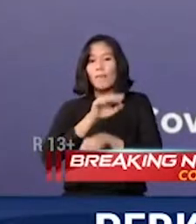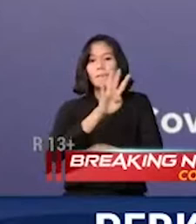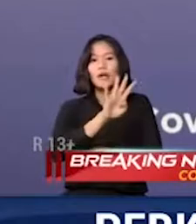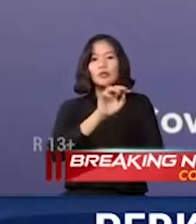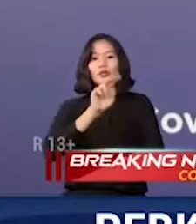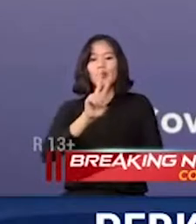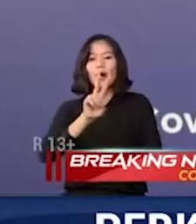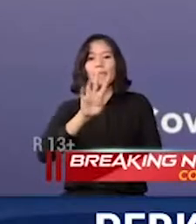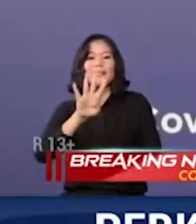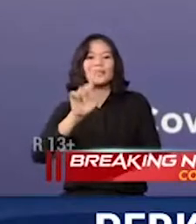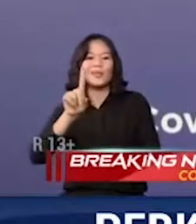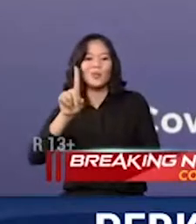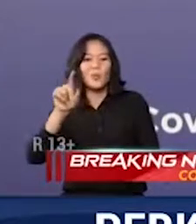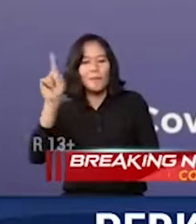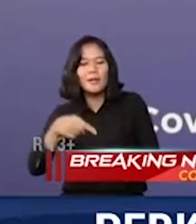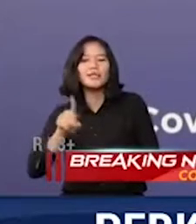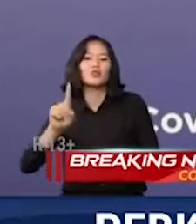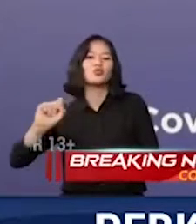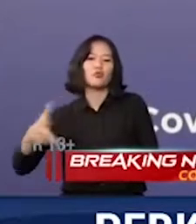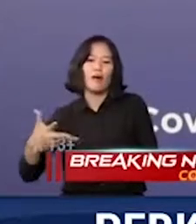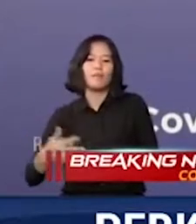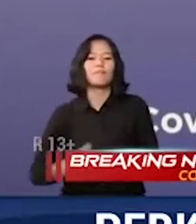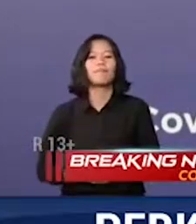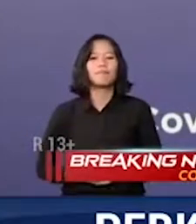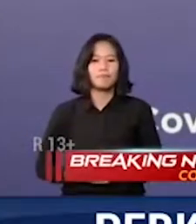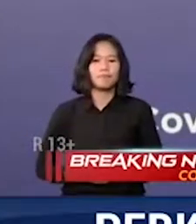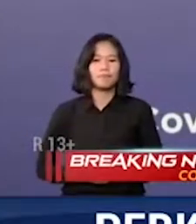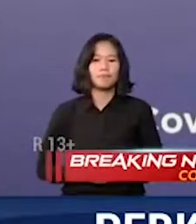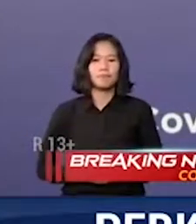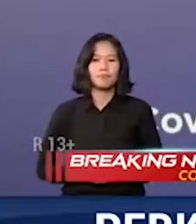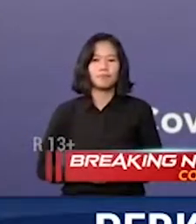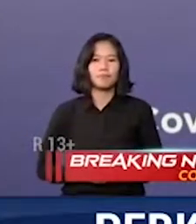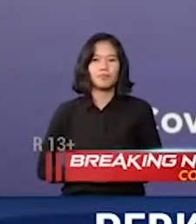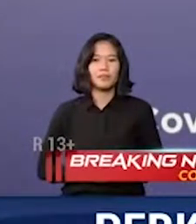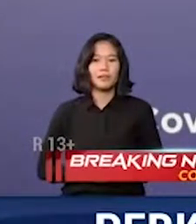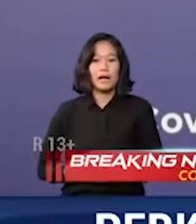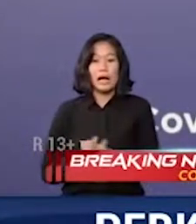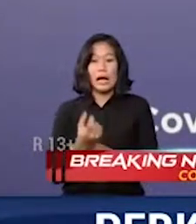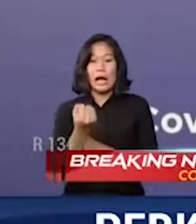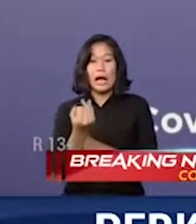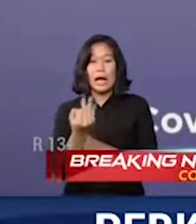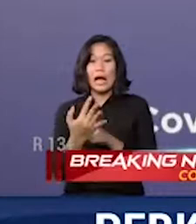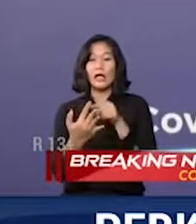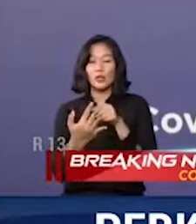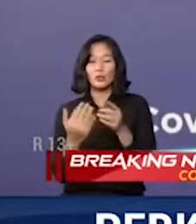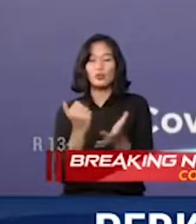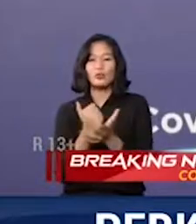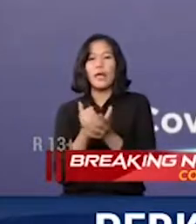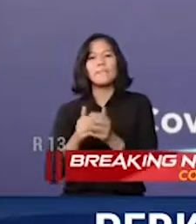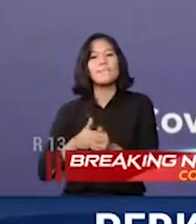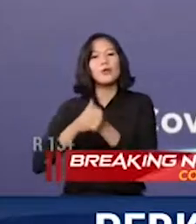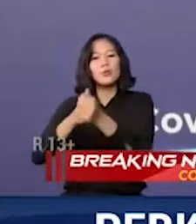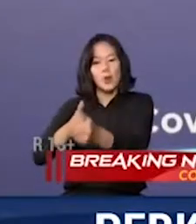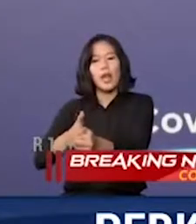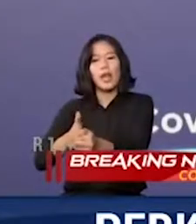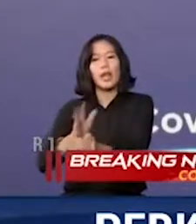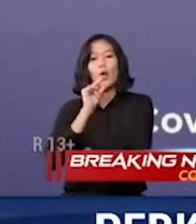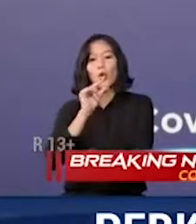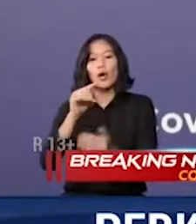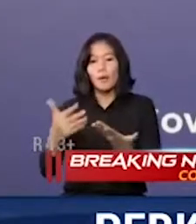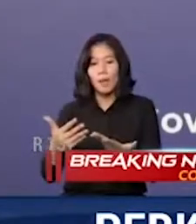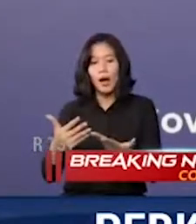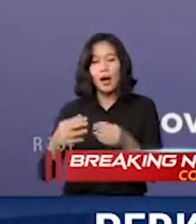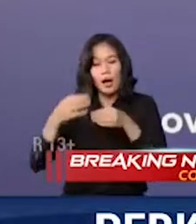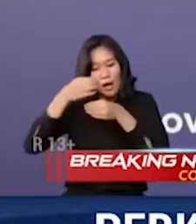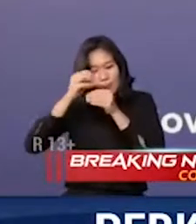4436 persatu juta penduduk Hai angka-angka ini adalah pedoman kita untuk melaksanakan